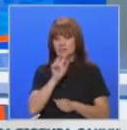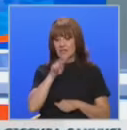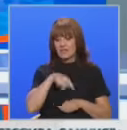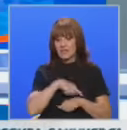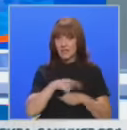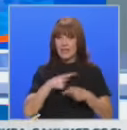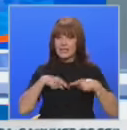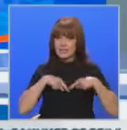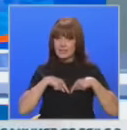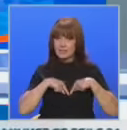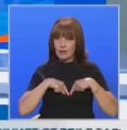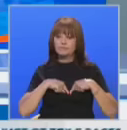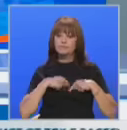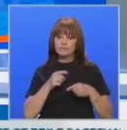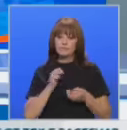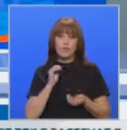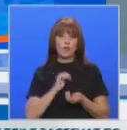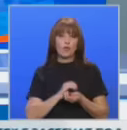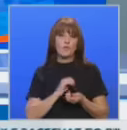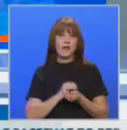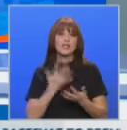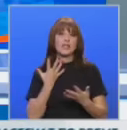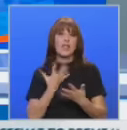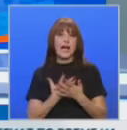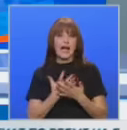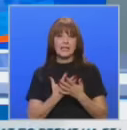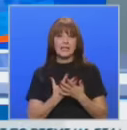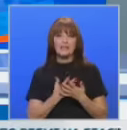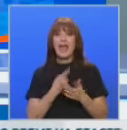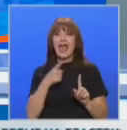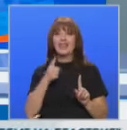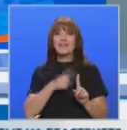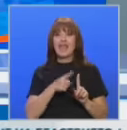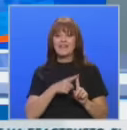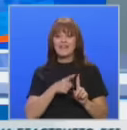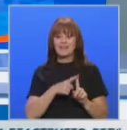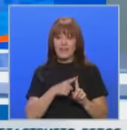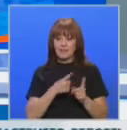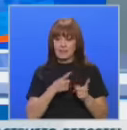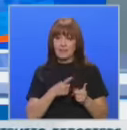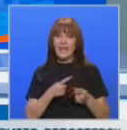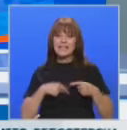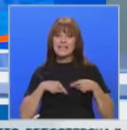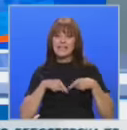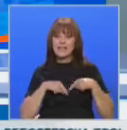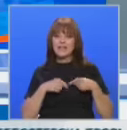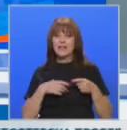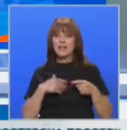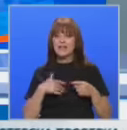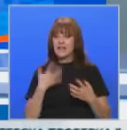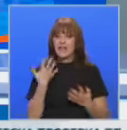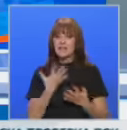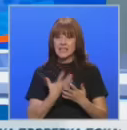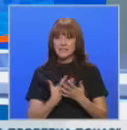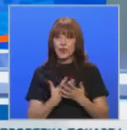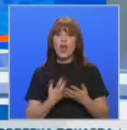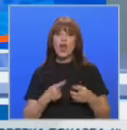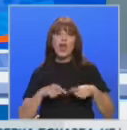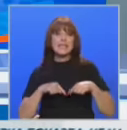съдът постанови мярката домашен арест. Районната прокуратура в Тетевен поиска най-тежката мярка задържане под стража, но съдът реши, че